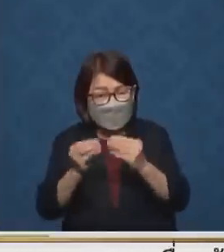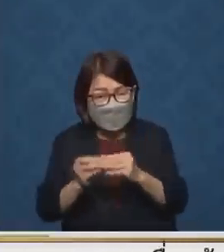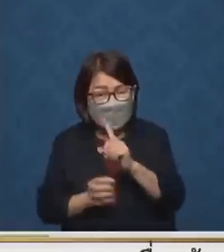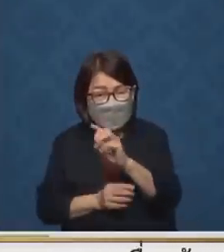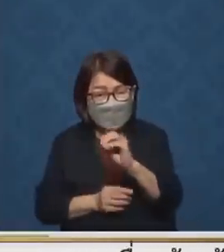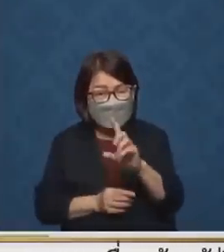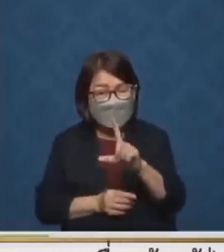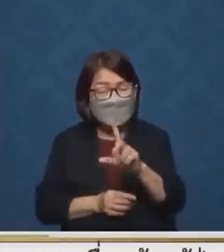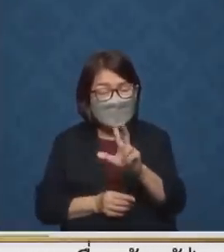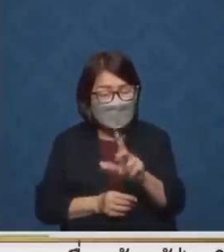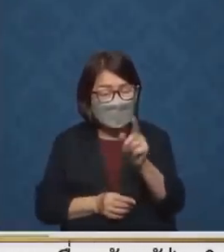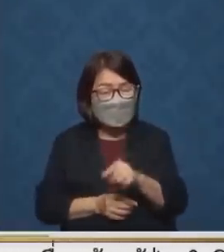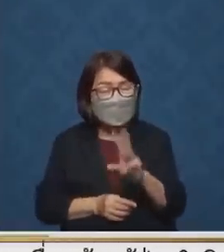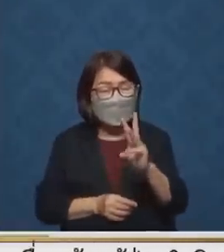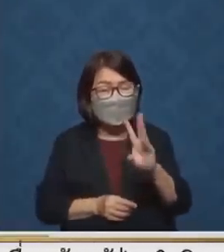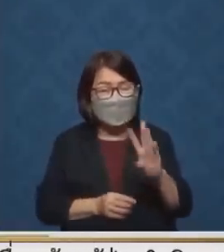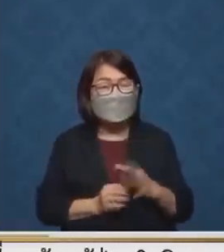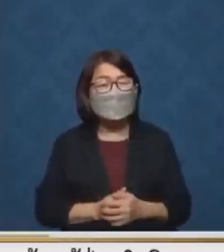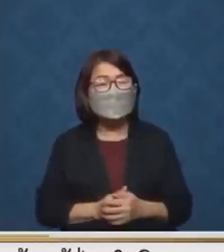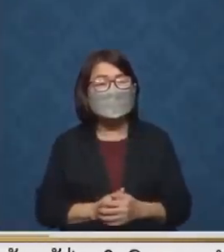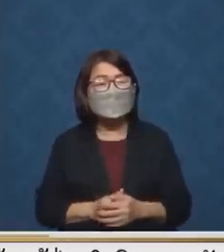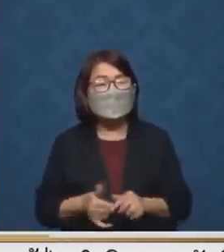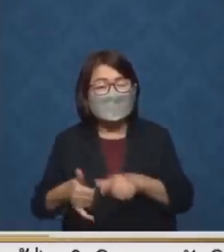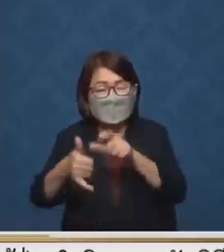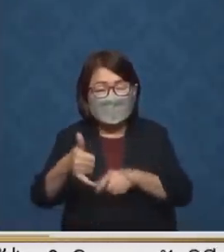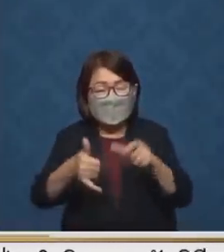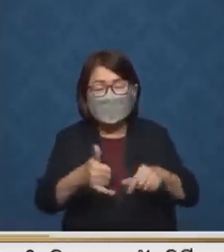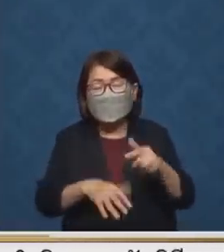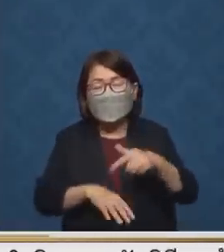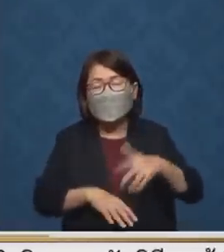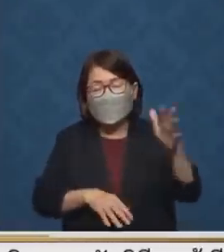ให้กำลงพล พ้นจากการช่วยาราชการ